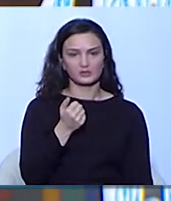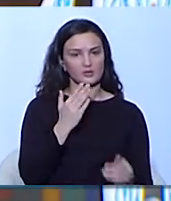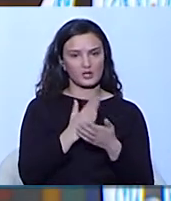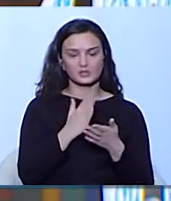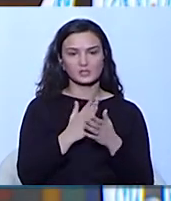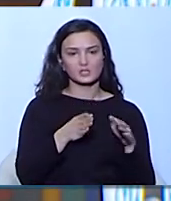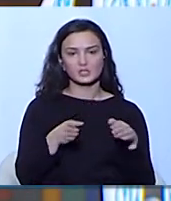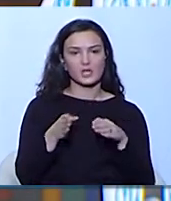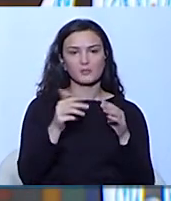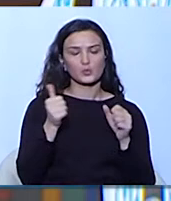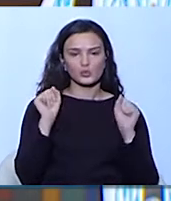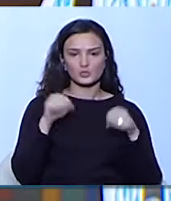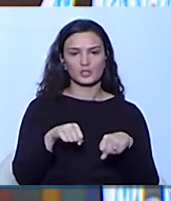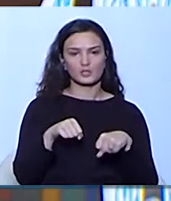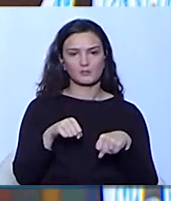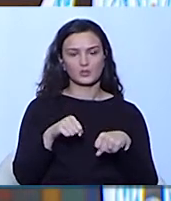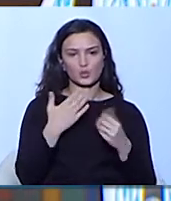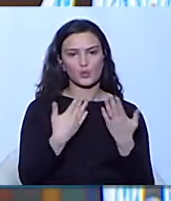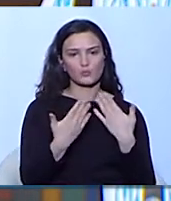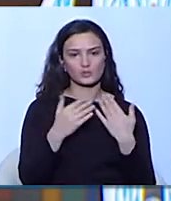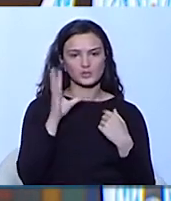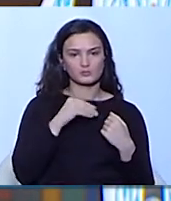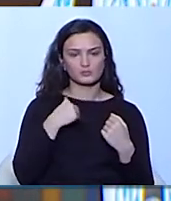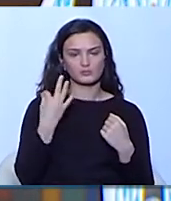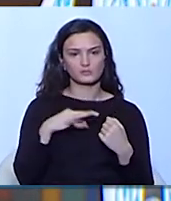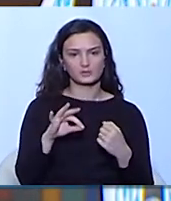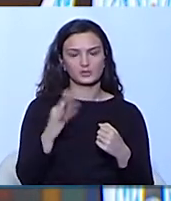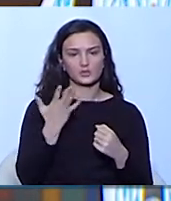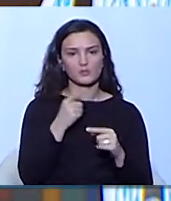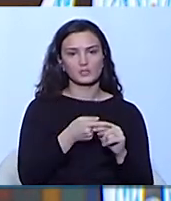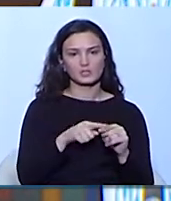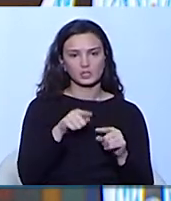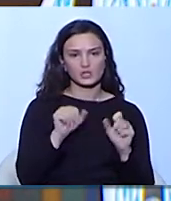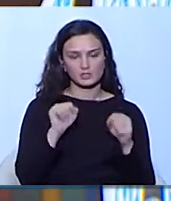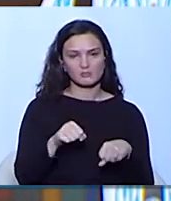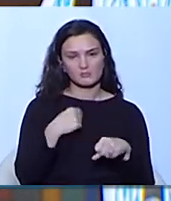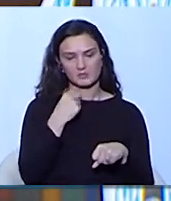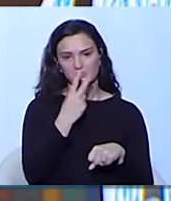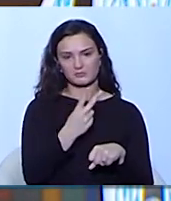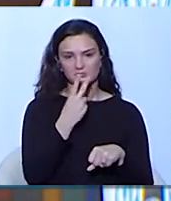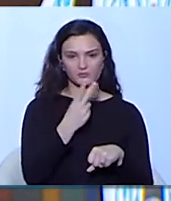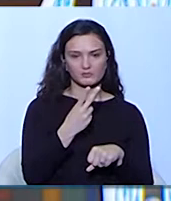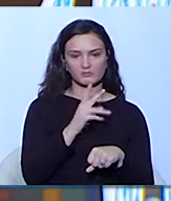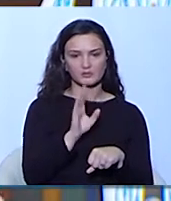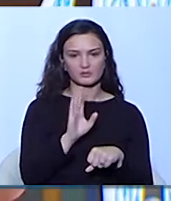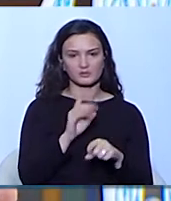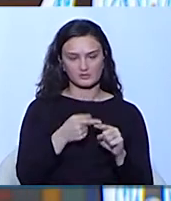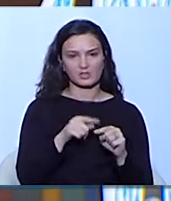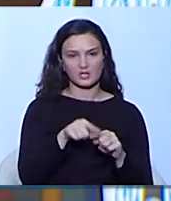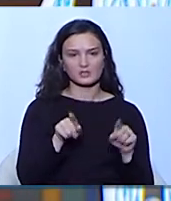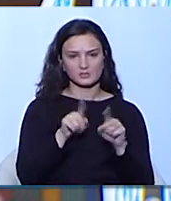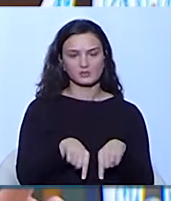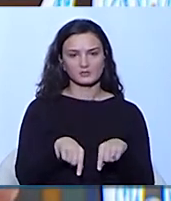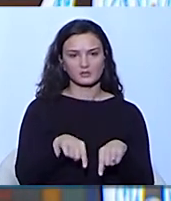გზები, როგორ შეიძლება გავიდე კომუნიკაციაზე ჩემ შვილთან, რომელიც შეიძლება მეჩვენება, შეიძლება არ მეჩვენება და